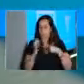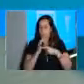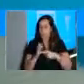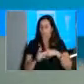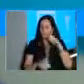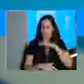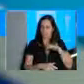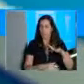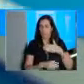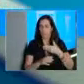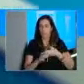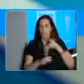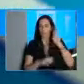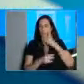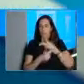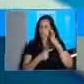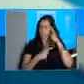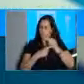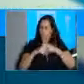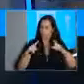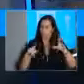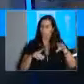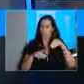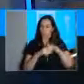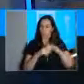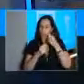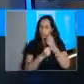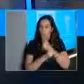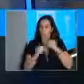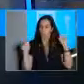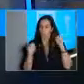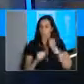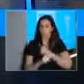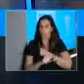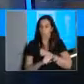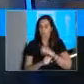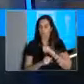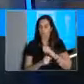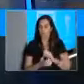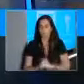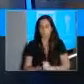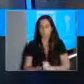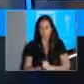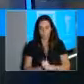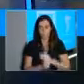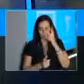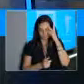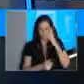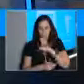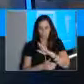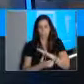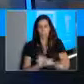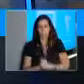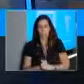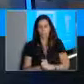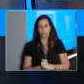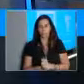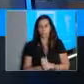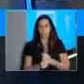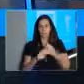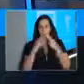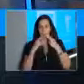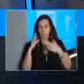בפני התלמידים את מלוא קשת הגישות, כולל הגישה החילונית, הדתית, אורתודוקסית והדתית הלא אורתודוקסית. אבל התשובה